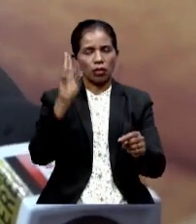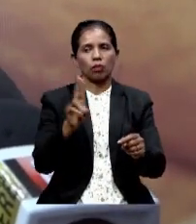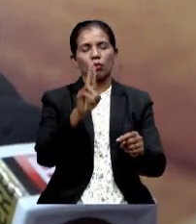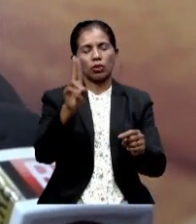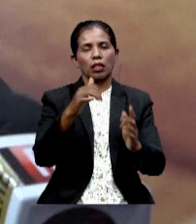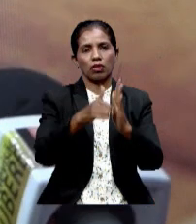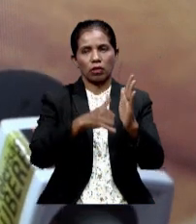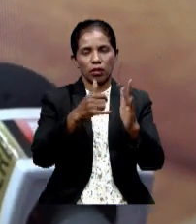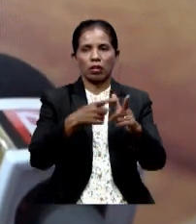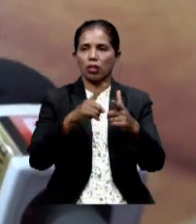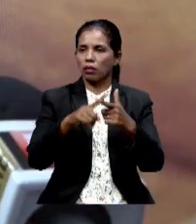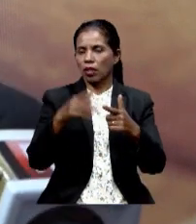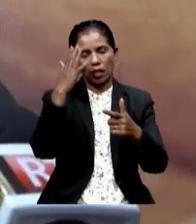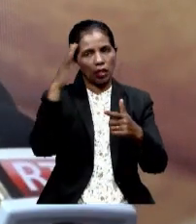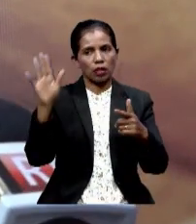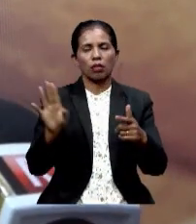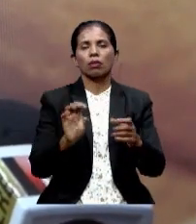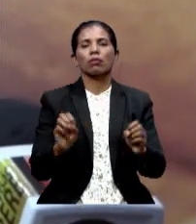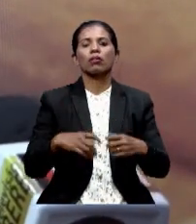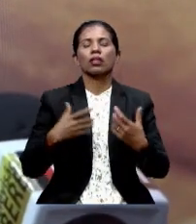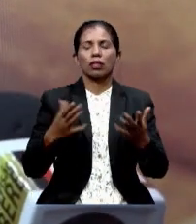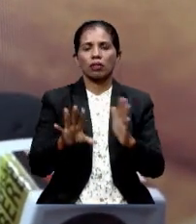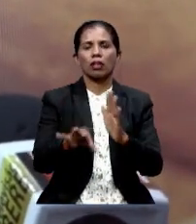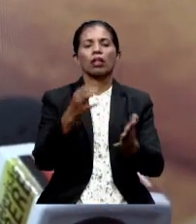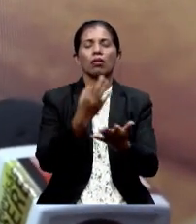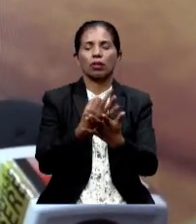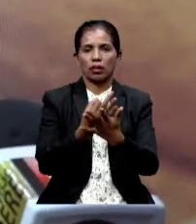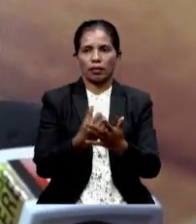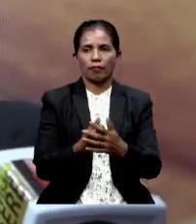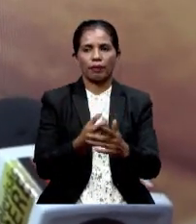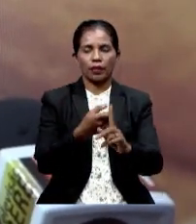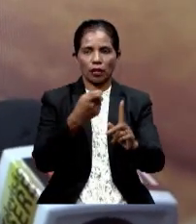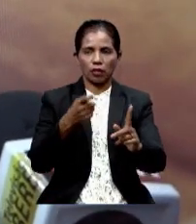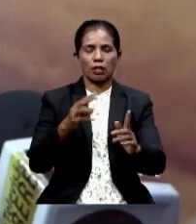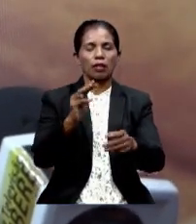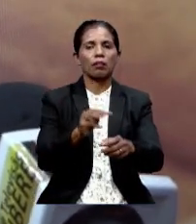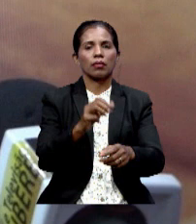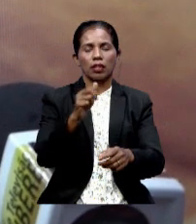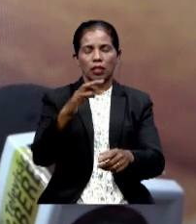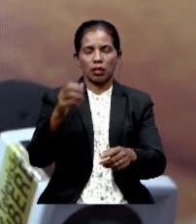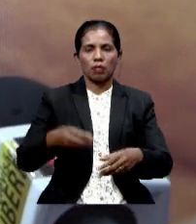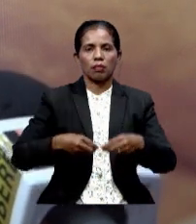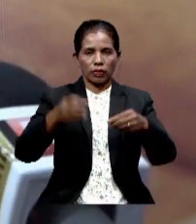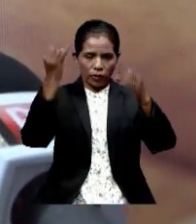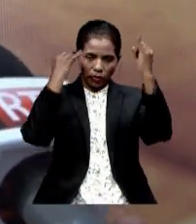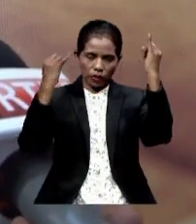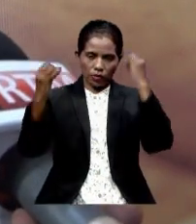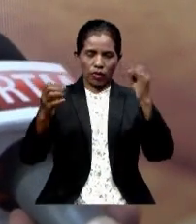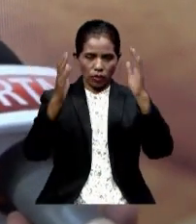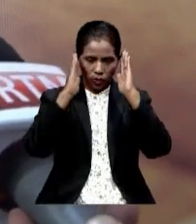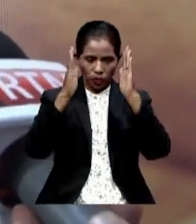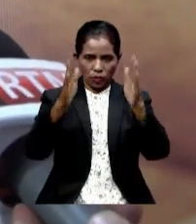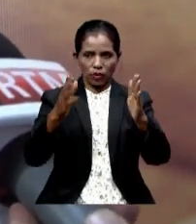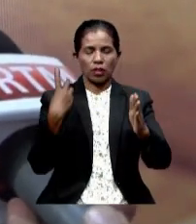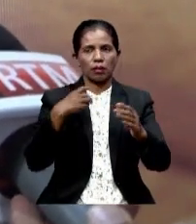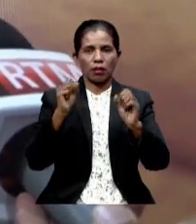post, depois latene un salto etang osang usi kanal rasik. Entang usi marima project rasik, bele fo informasao, un kursu ba ita tu, ita